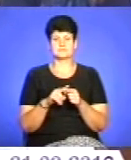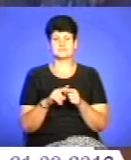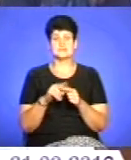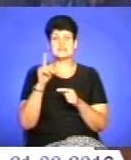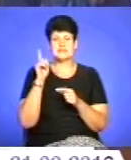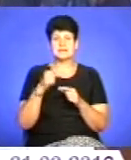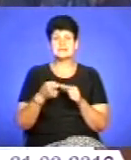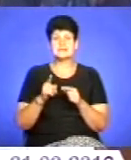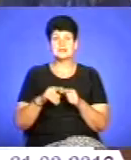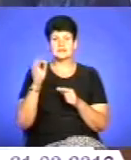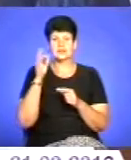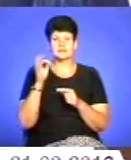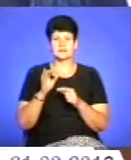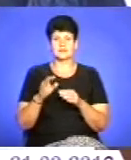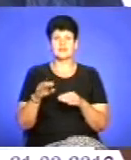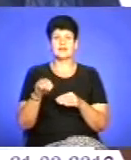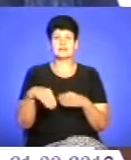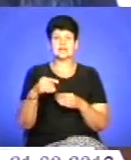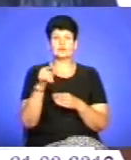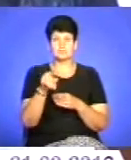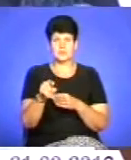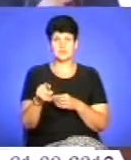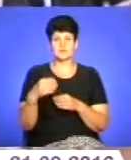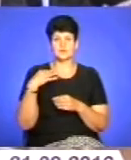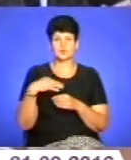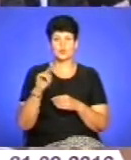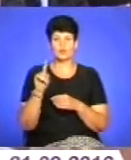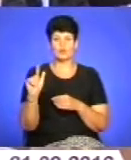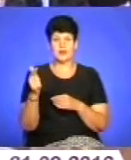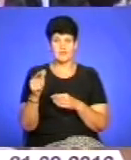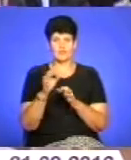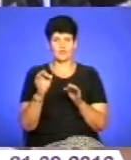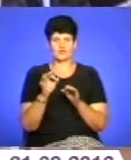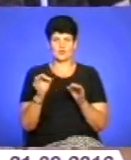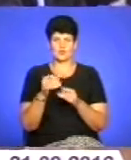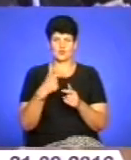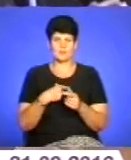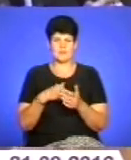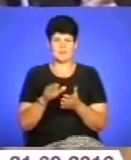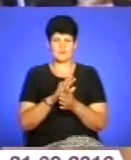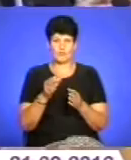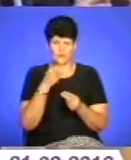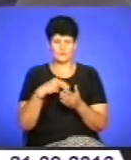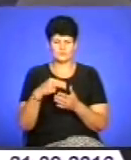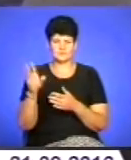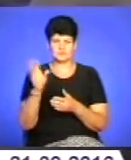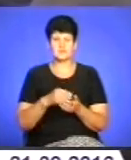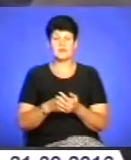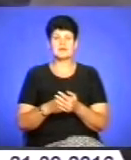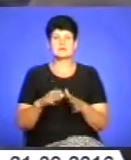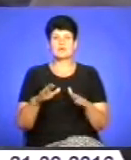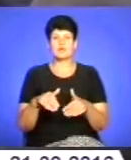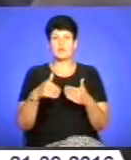знаєте, це нагадує, на тобі, синочку, одного рівню і нічому самі не відмовляй. Свою кандидатуру на посаду нового редактора газети